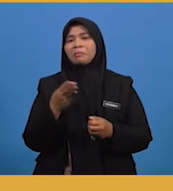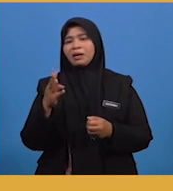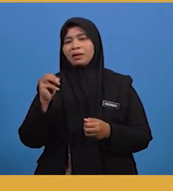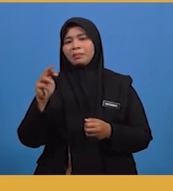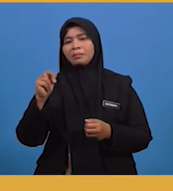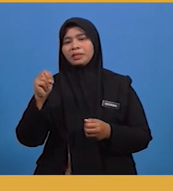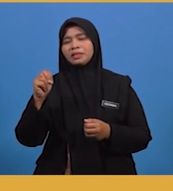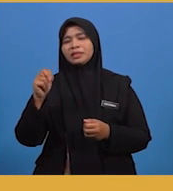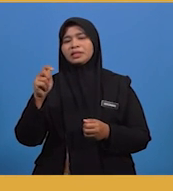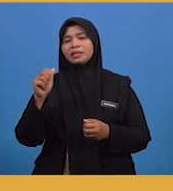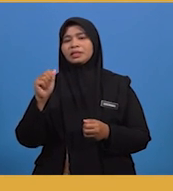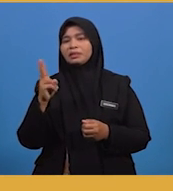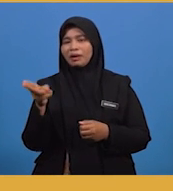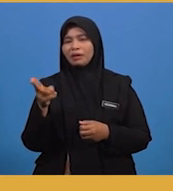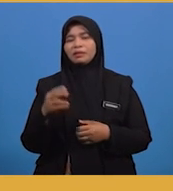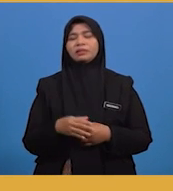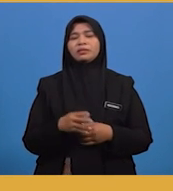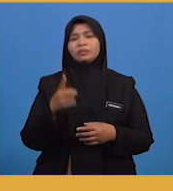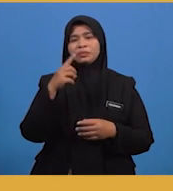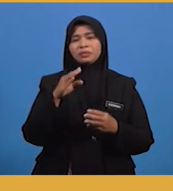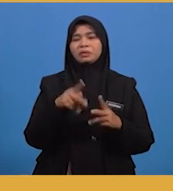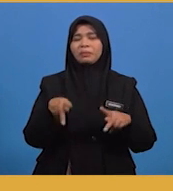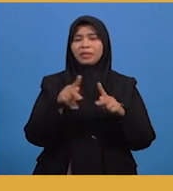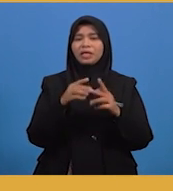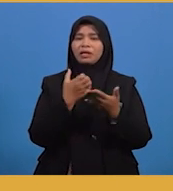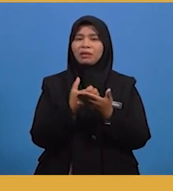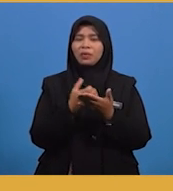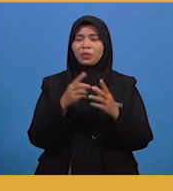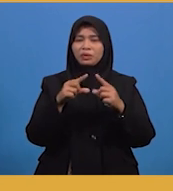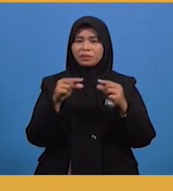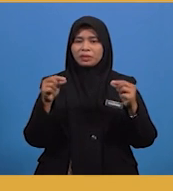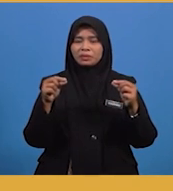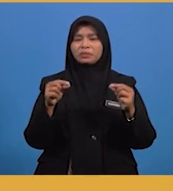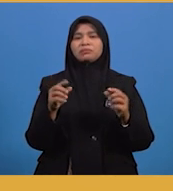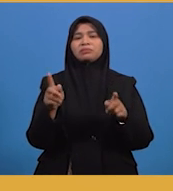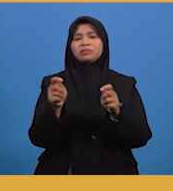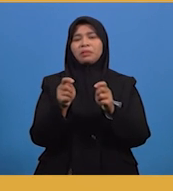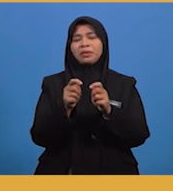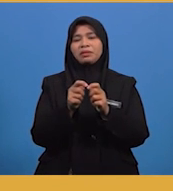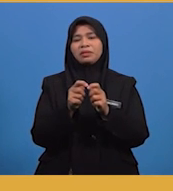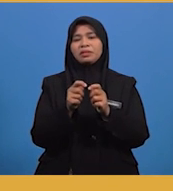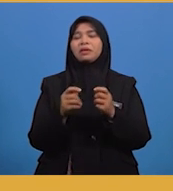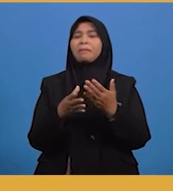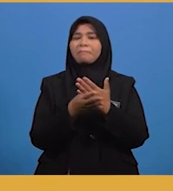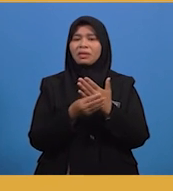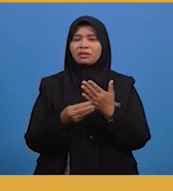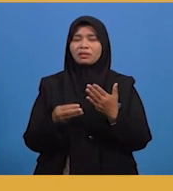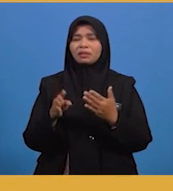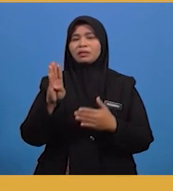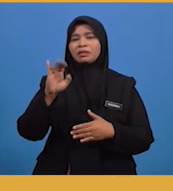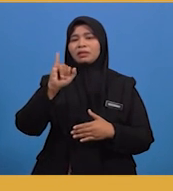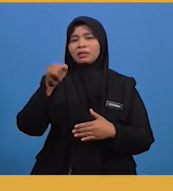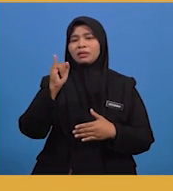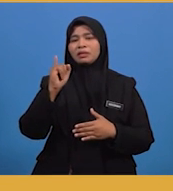memenuhi kepentingan ekonomi Jepun seperti minyak, biji timah dan